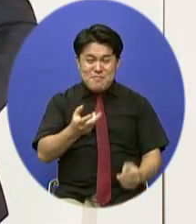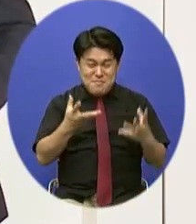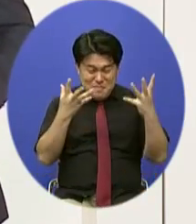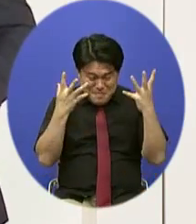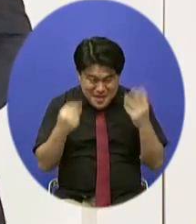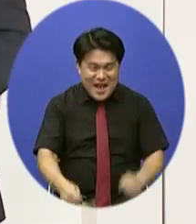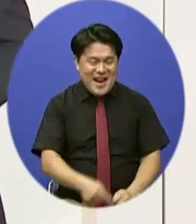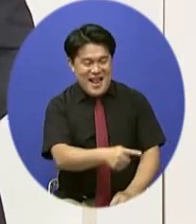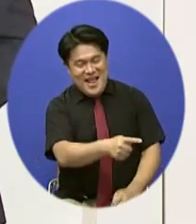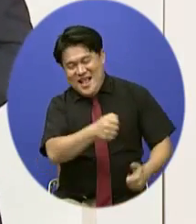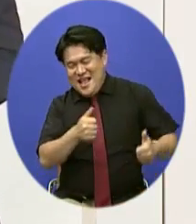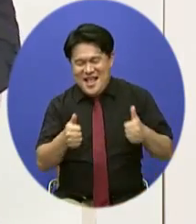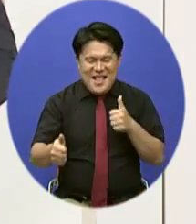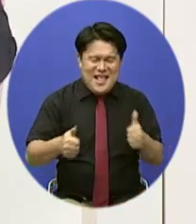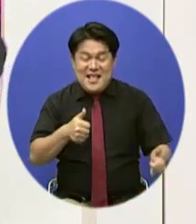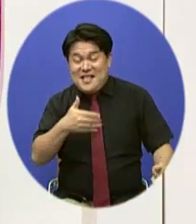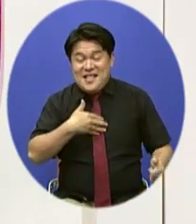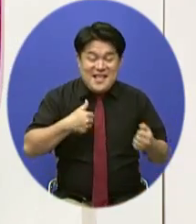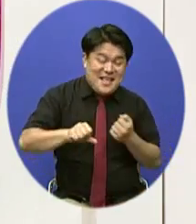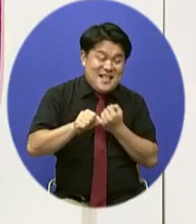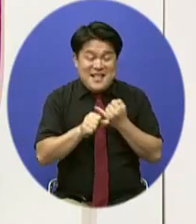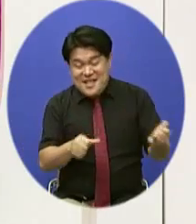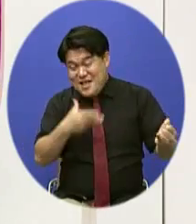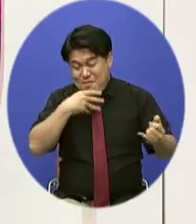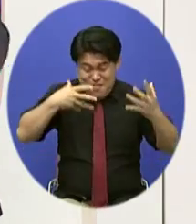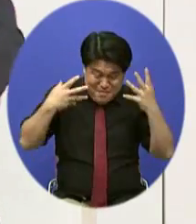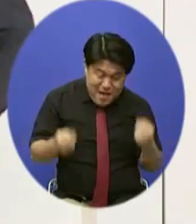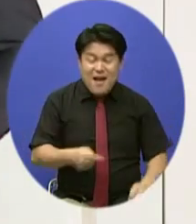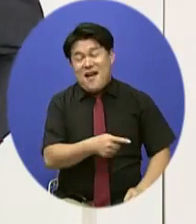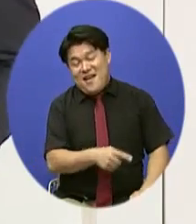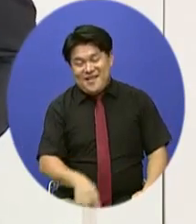복덩어리야. 네. 우리 며느리 복덩어리야.